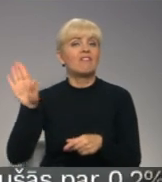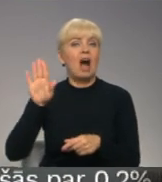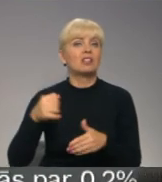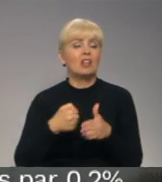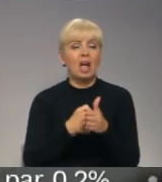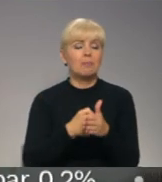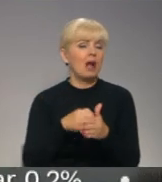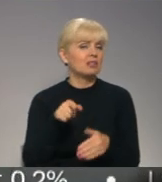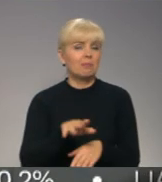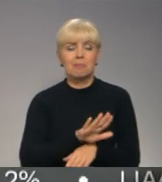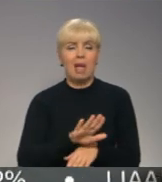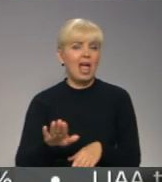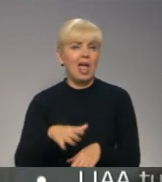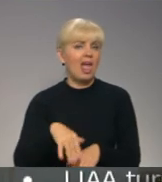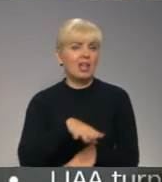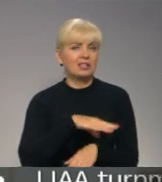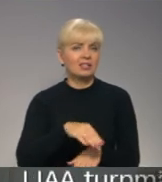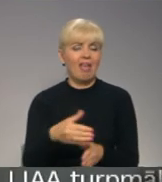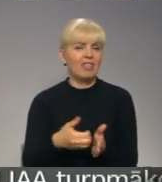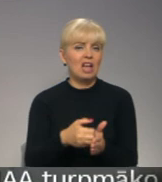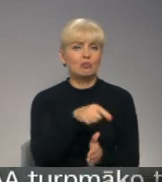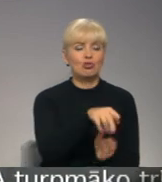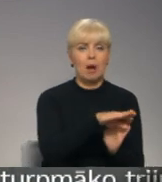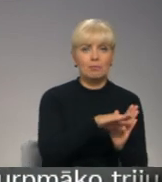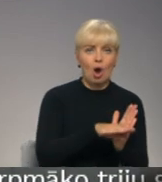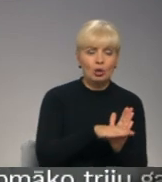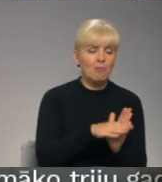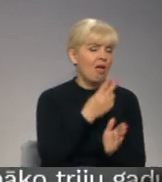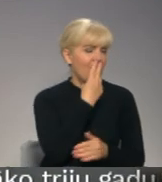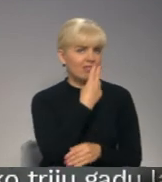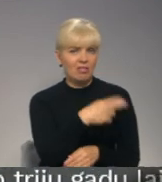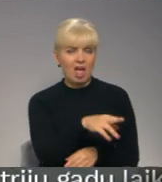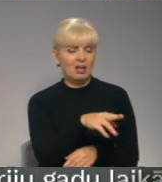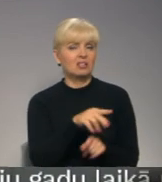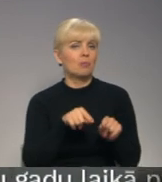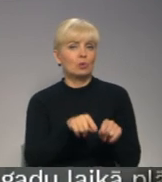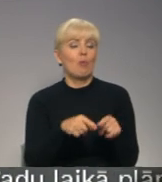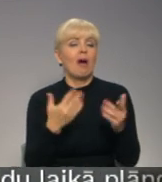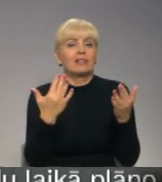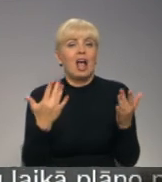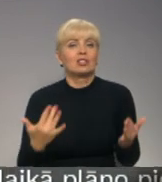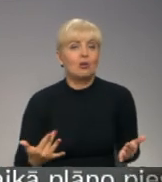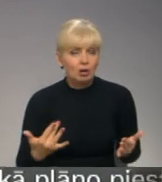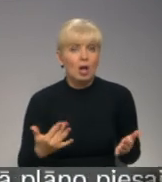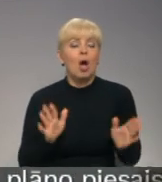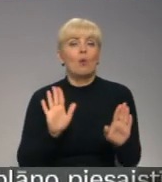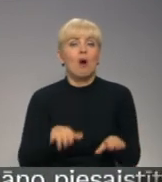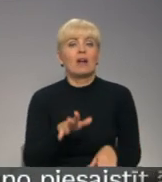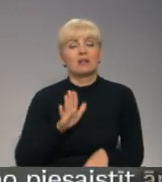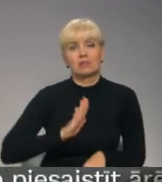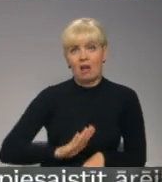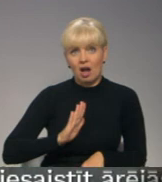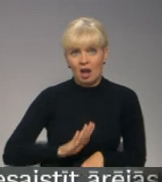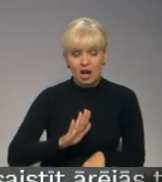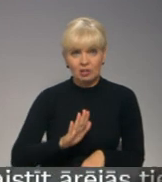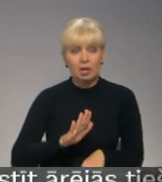neizmantojam šo programmu, jo mēs tur tikai nesaredzam to rezultātu, ko mēs tur varētu sagaidīt, jo